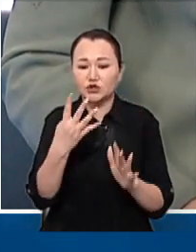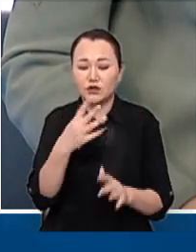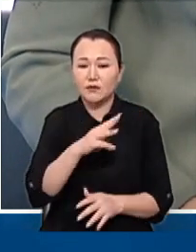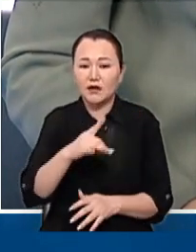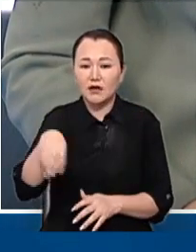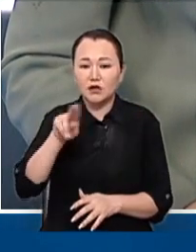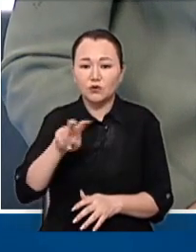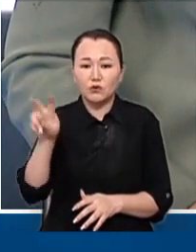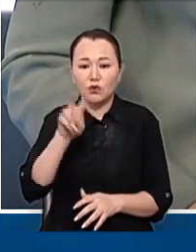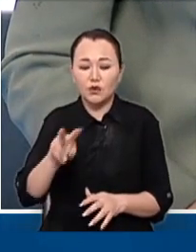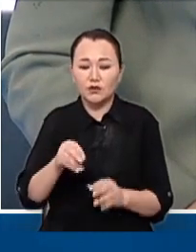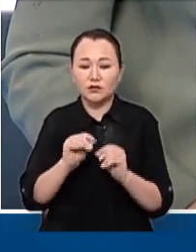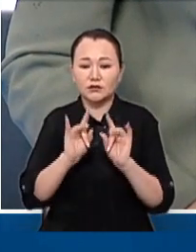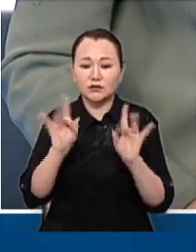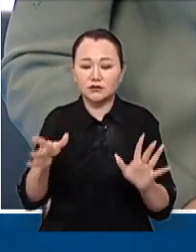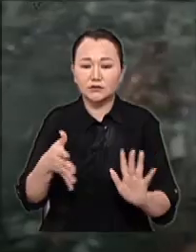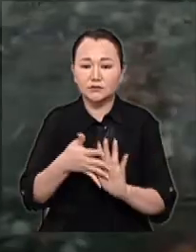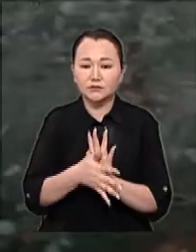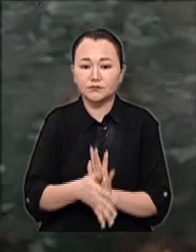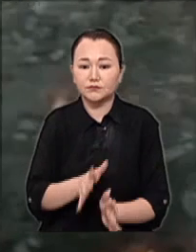миллиард доллардай шығын келген.